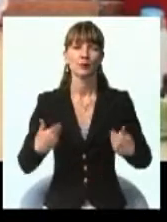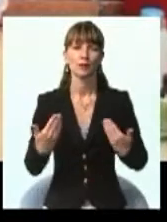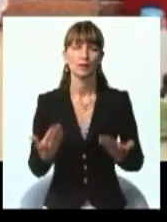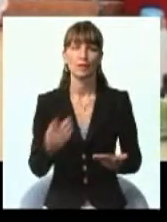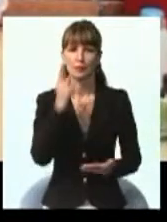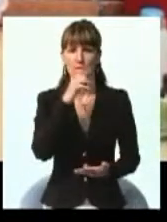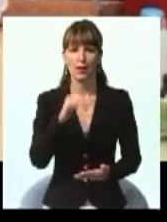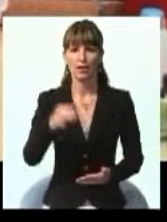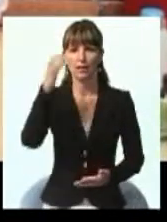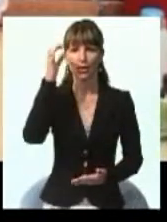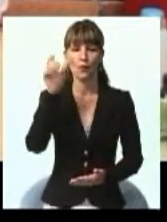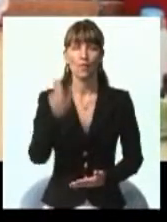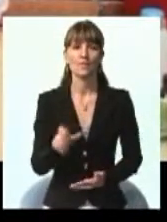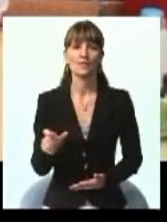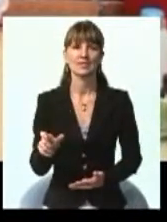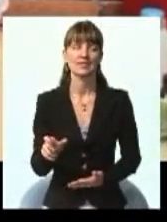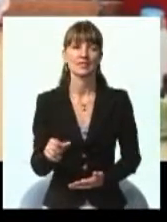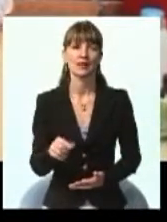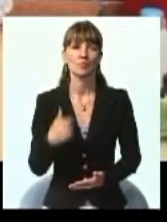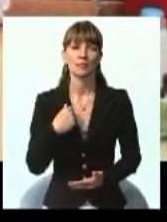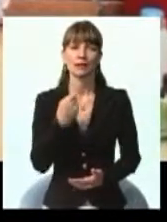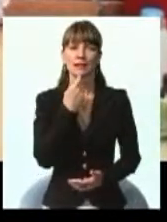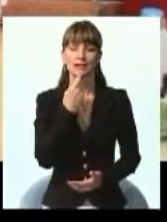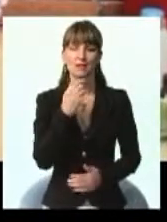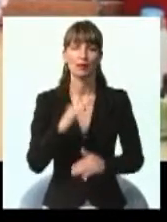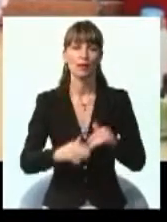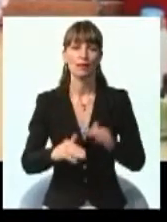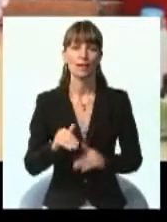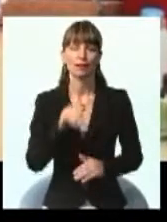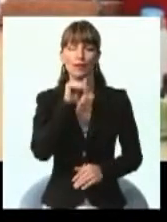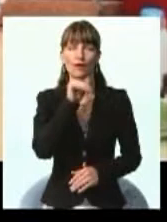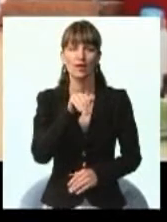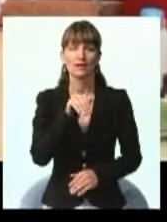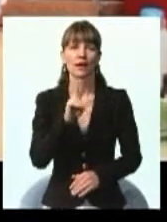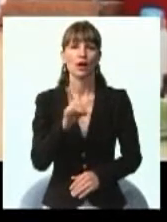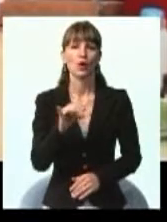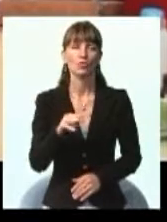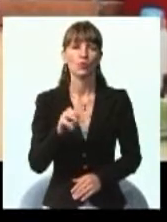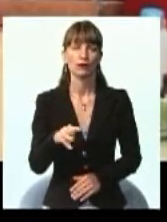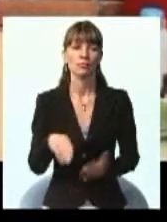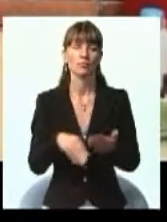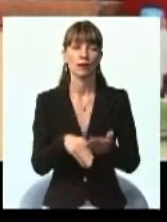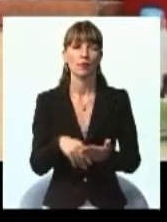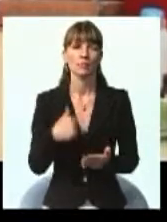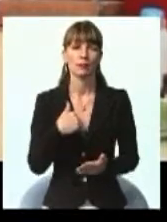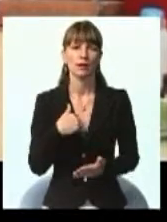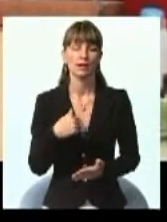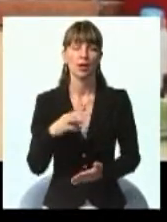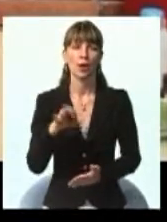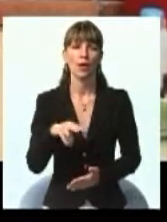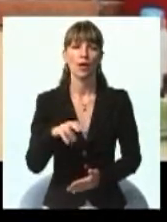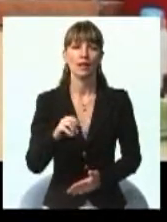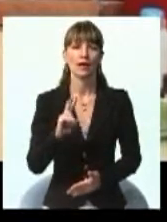Привіт, маленькі науковці, мене звати професор Протон, а допомагає мені сьогодні моя асистентка Олександра